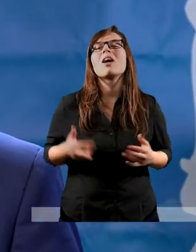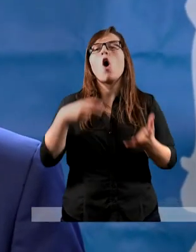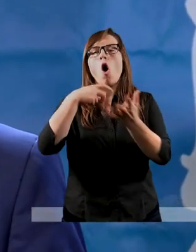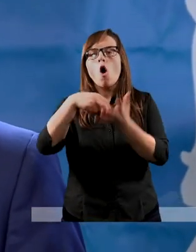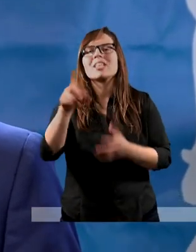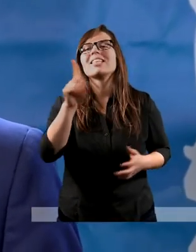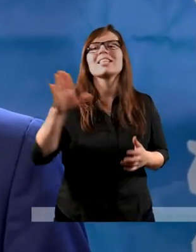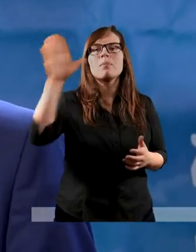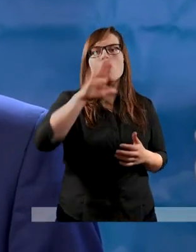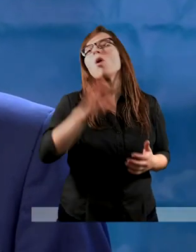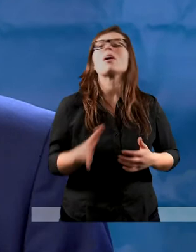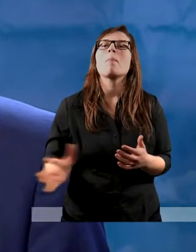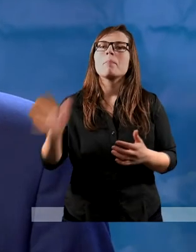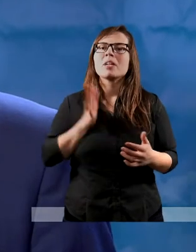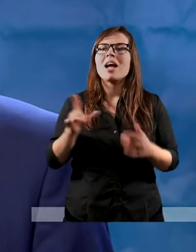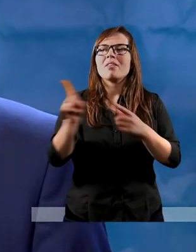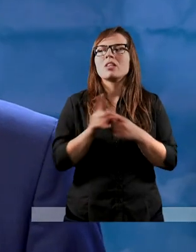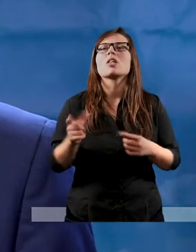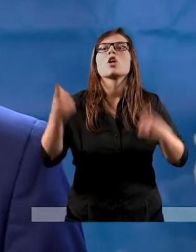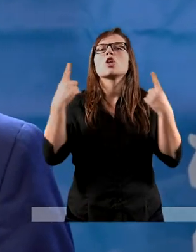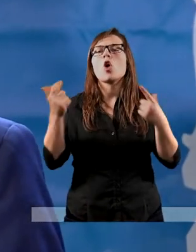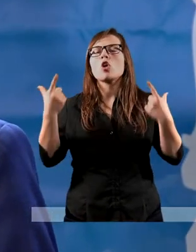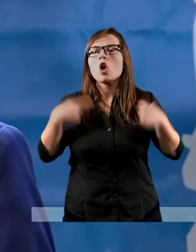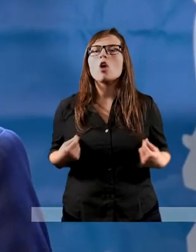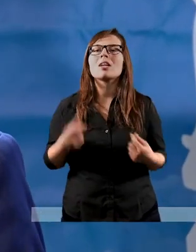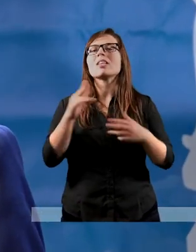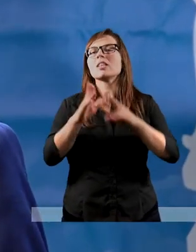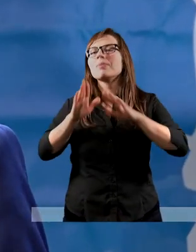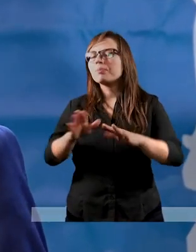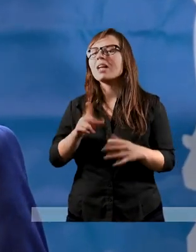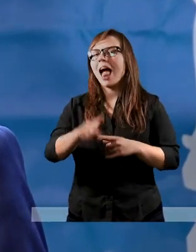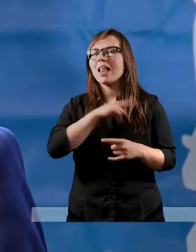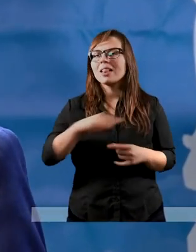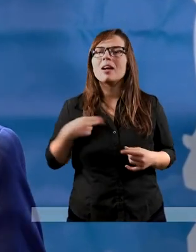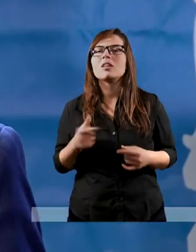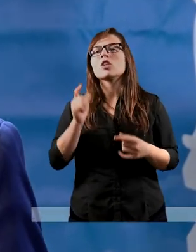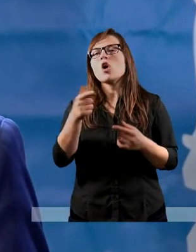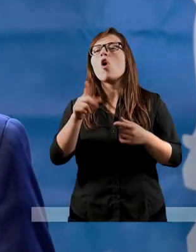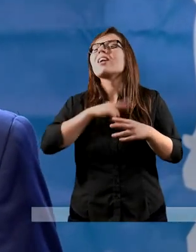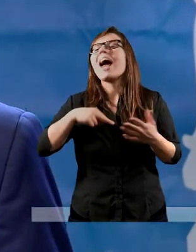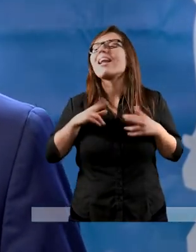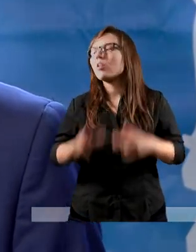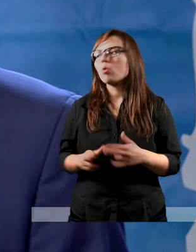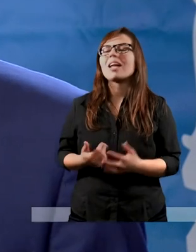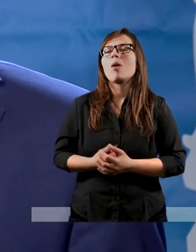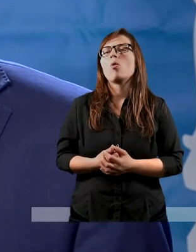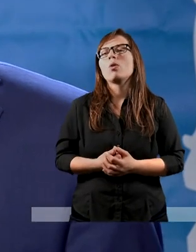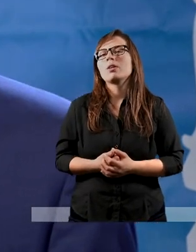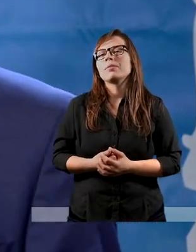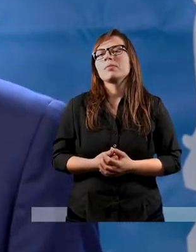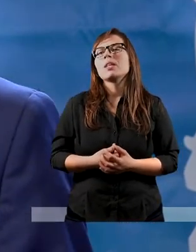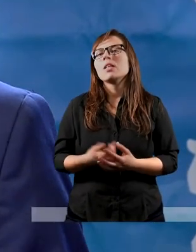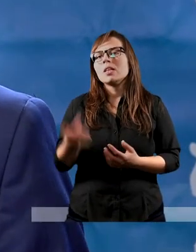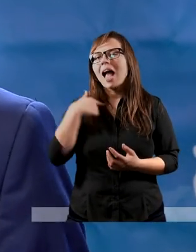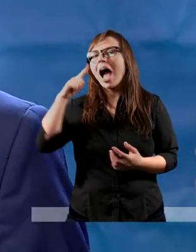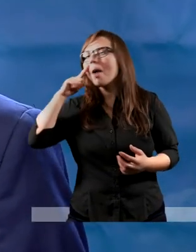chodzili z Bogiem, przeżywali coś osobiście i zostawili dla nas. Cóż dla nas zostało?